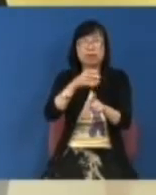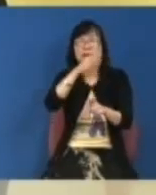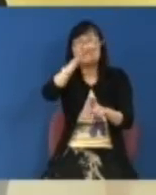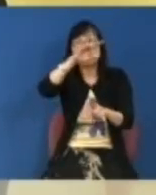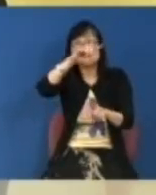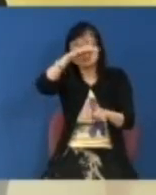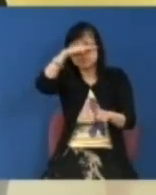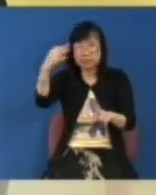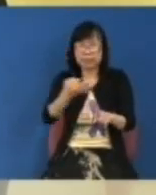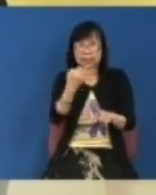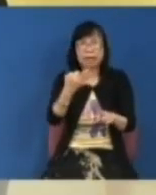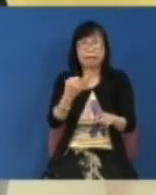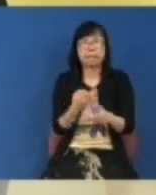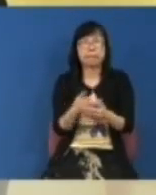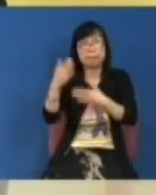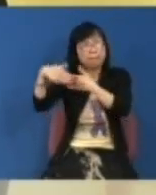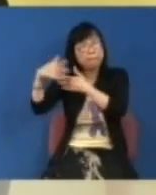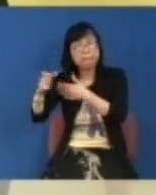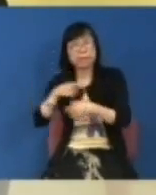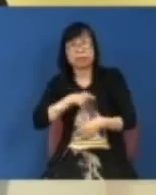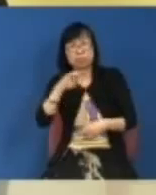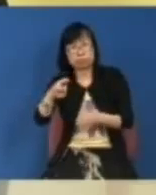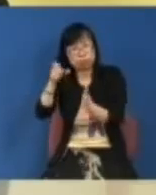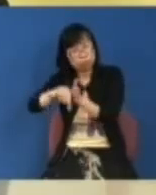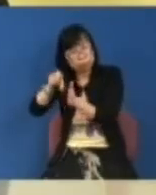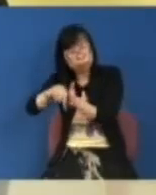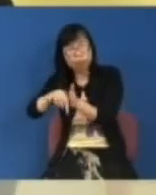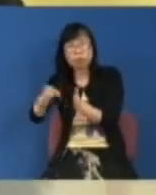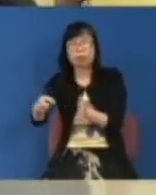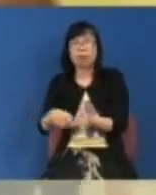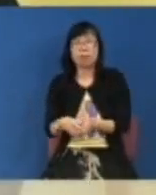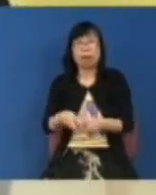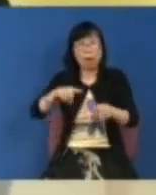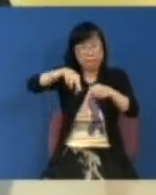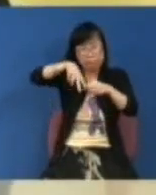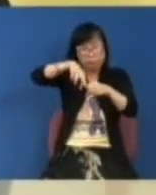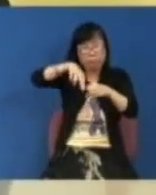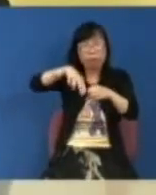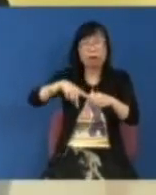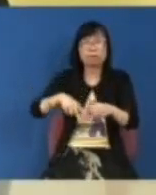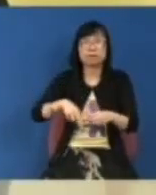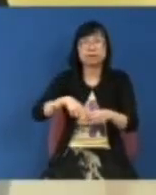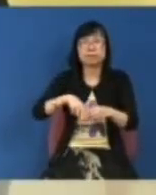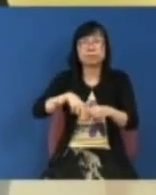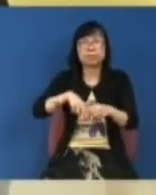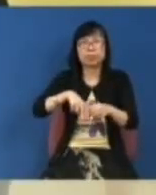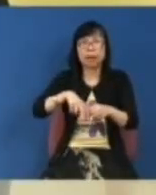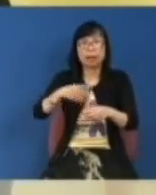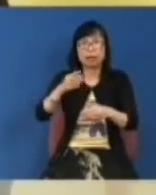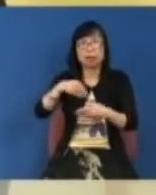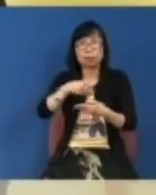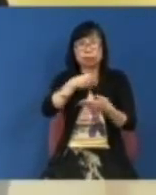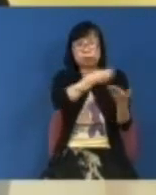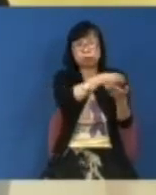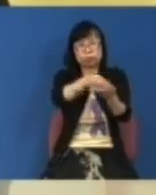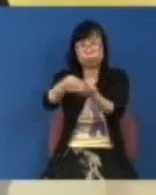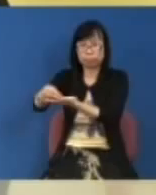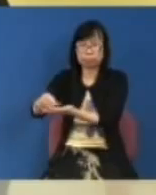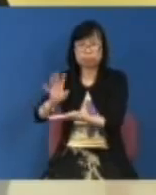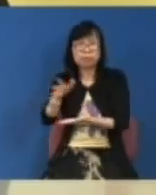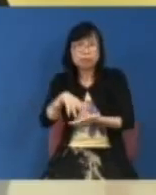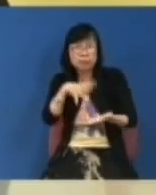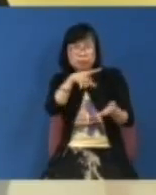三萬億的外幣外匯儲備的嗎？波蘭是可以周圍去幫人買人的東西的嗎？波蘭不是有人救濟的嗎？